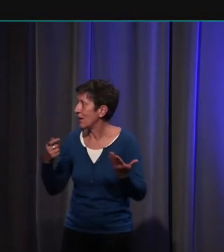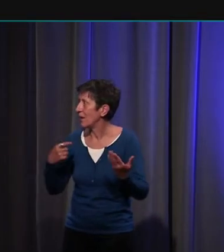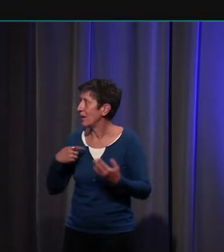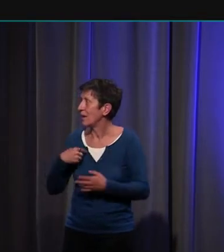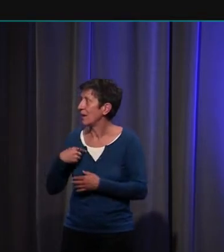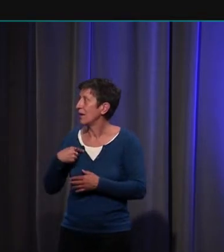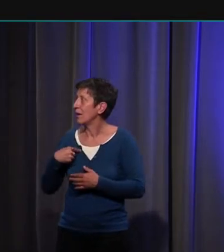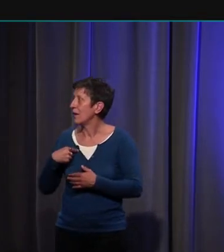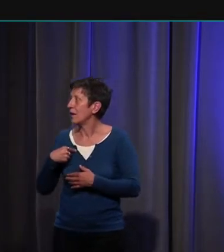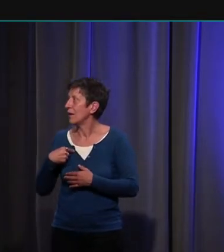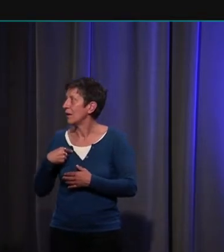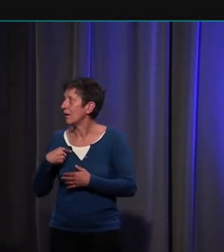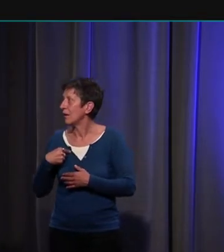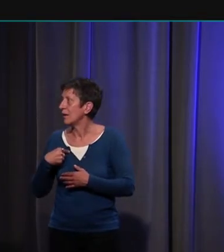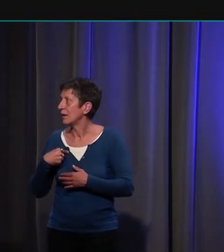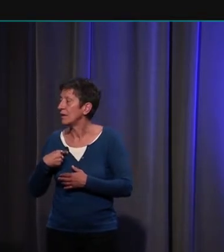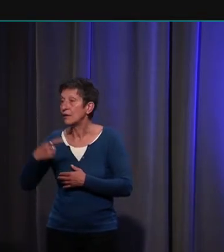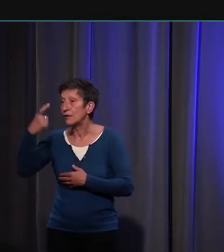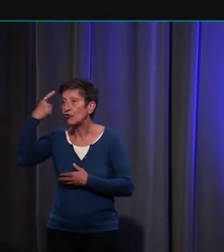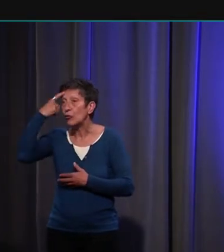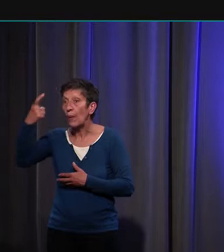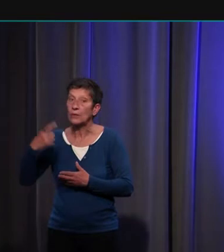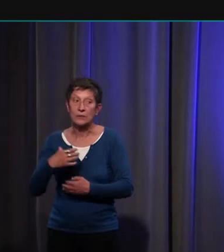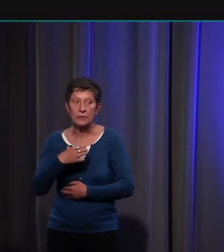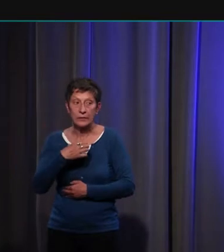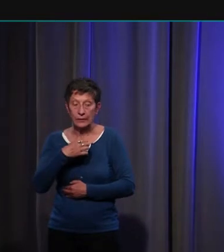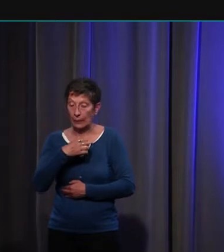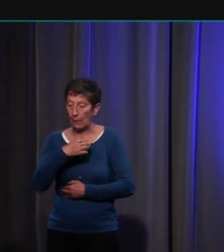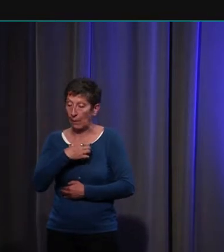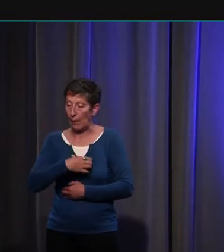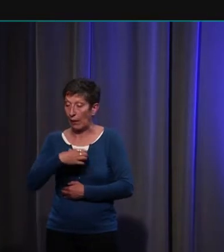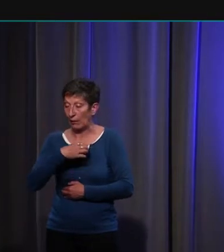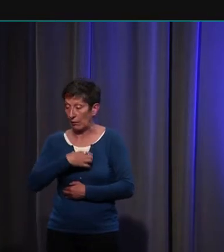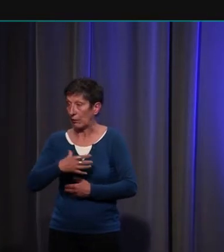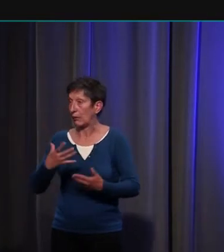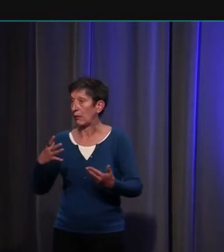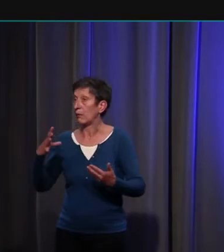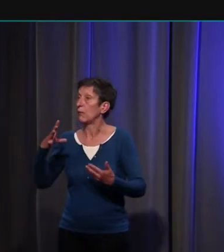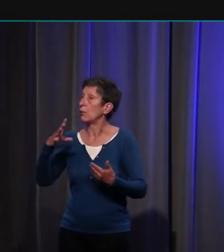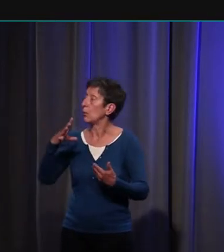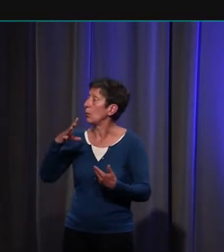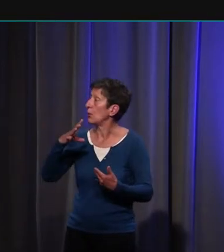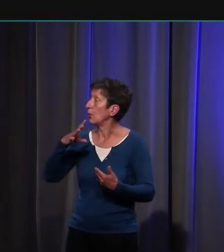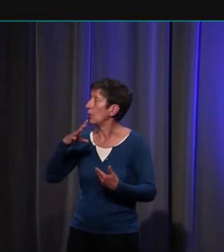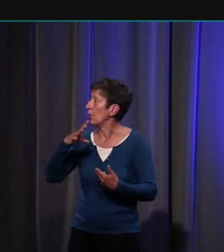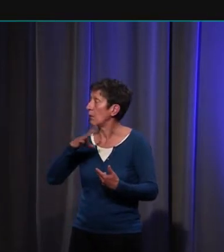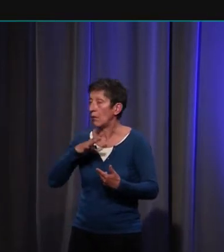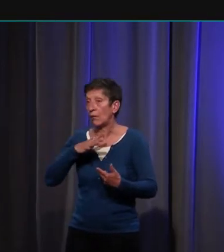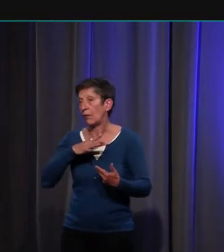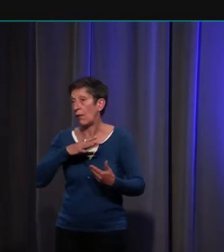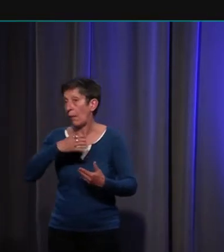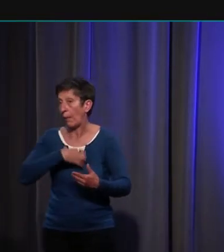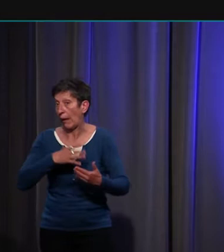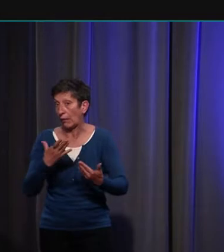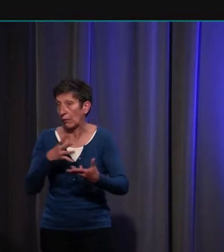il ya les prêtres il y avait des chapelains des aumôniers de guerre les ancêtres des aumôniers de guerre